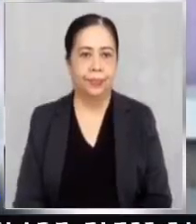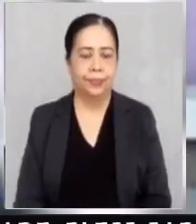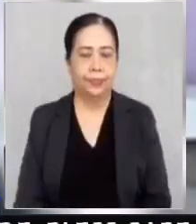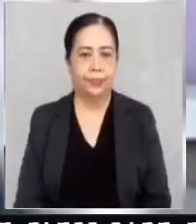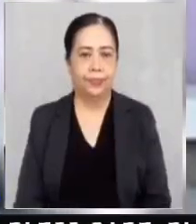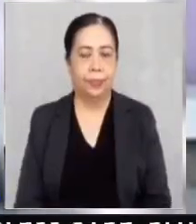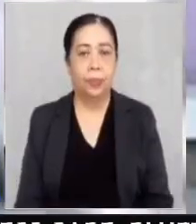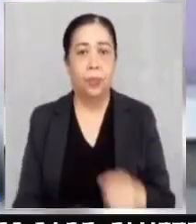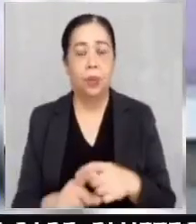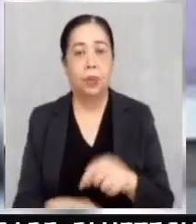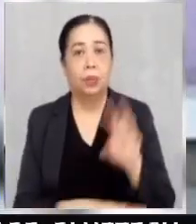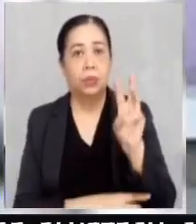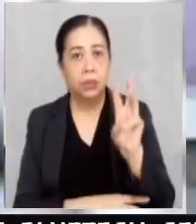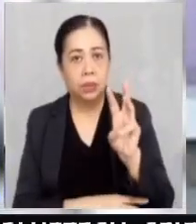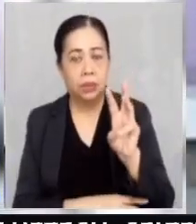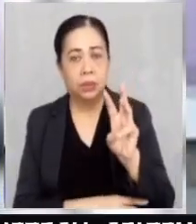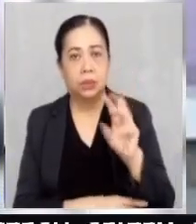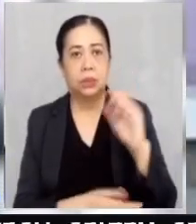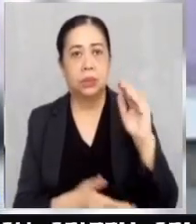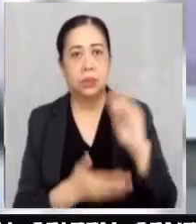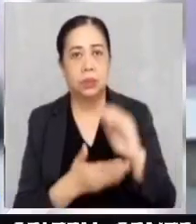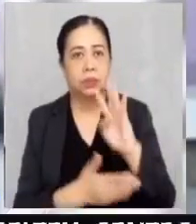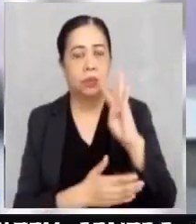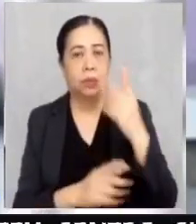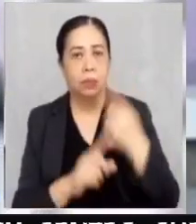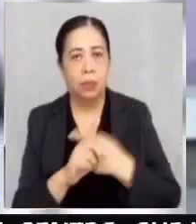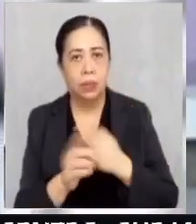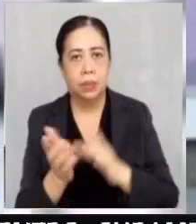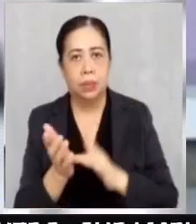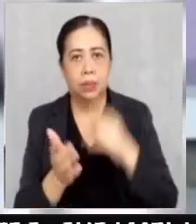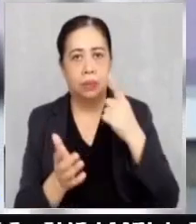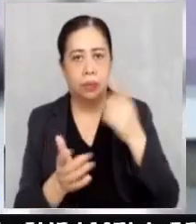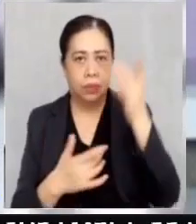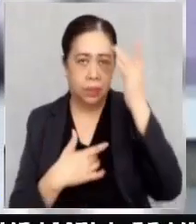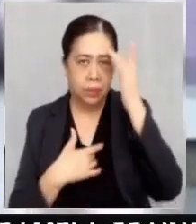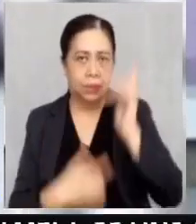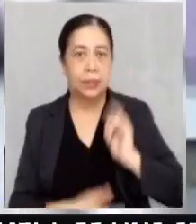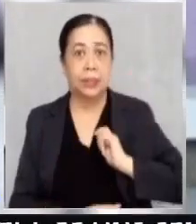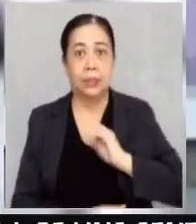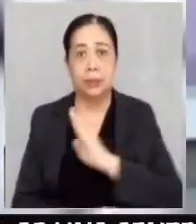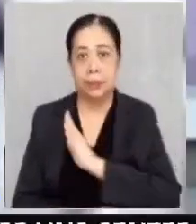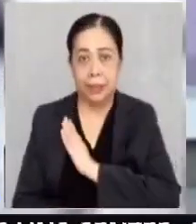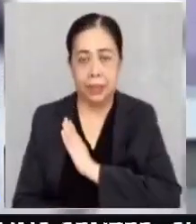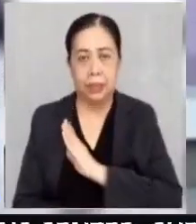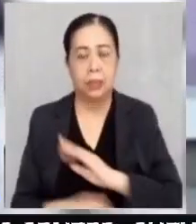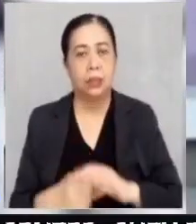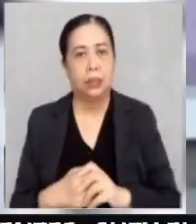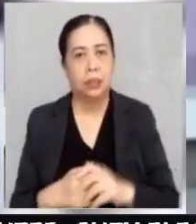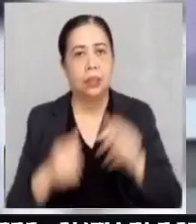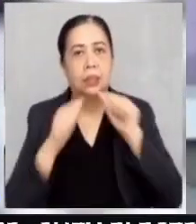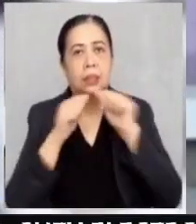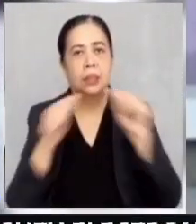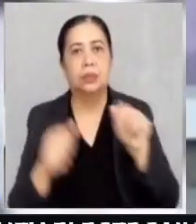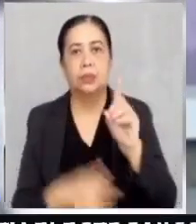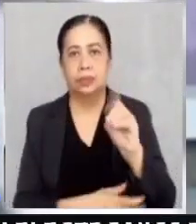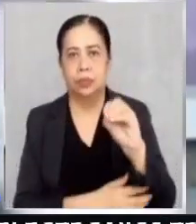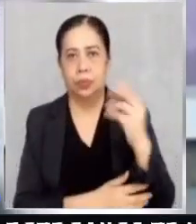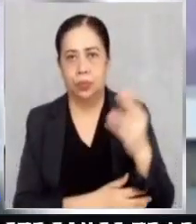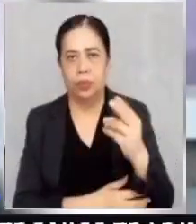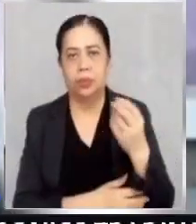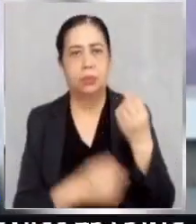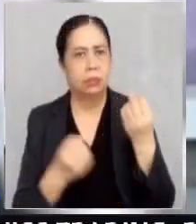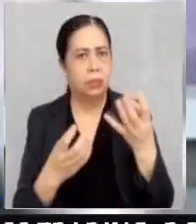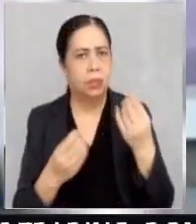Mula sa anim, iiklian na lang sa apat na buwan ng gamutan para sa sakit na tuberculosis o TB. Inanunsyo yan ng Health Department, lalo't maraming